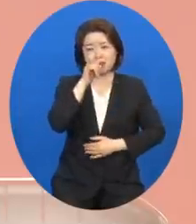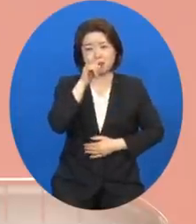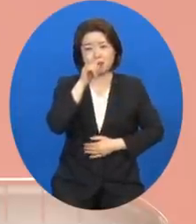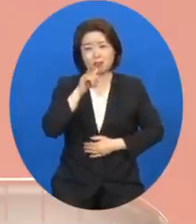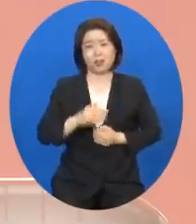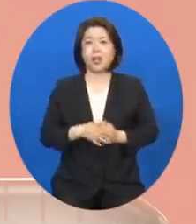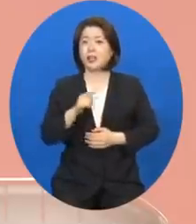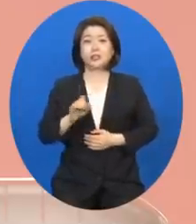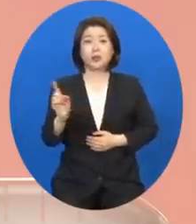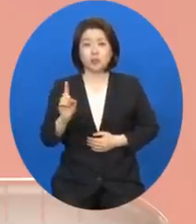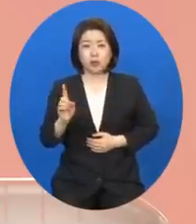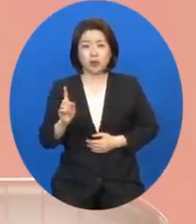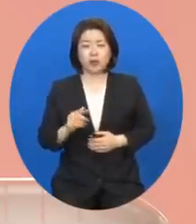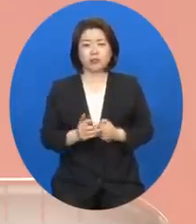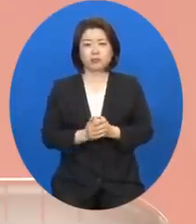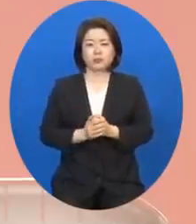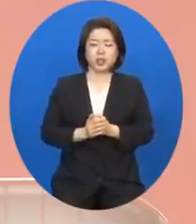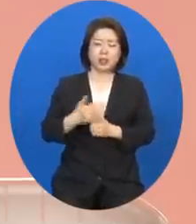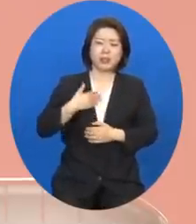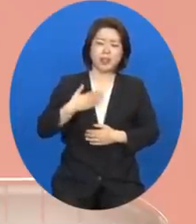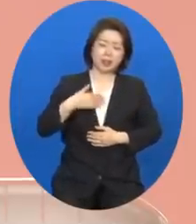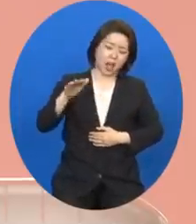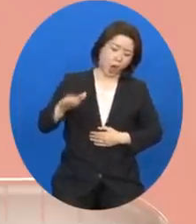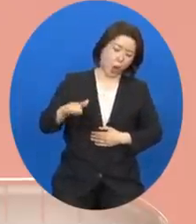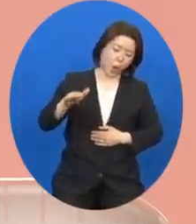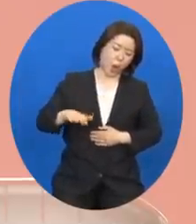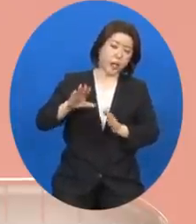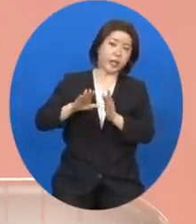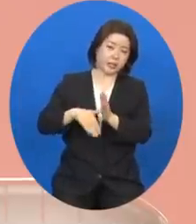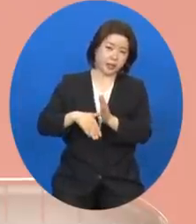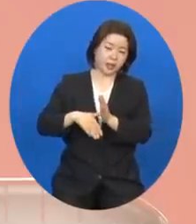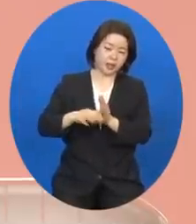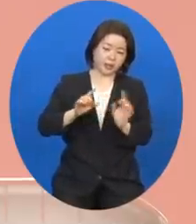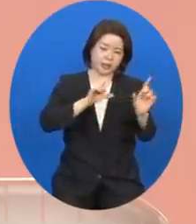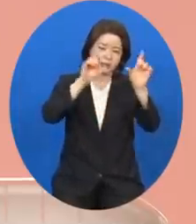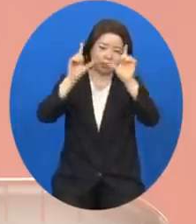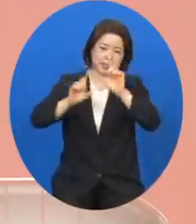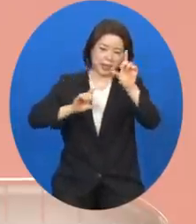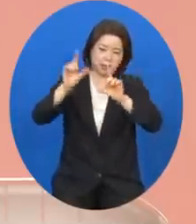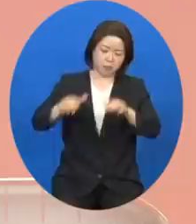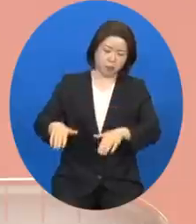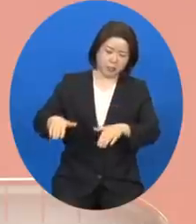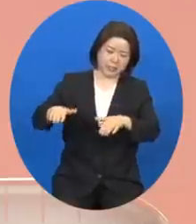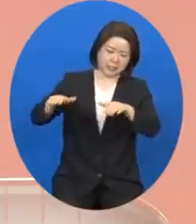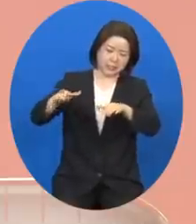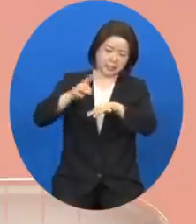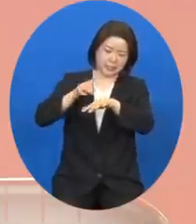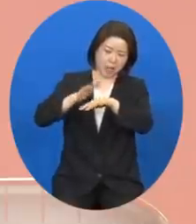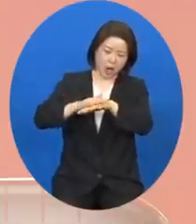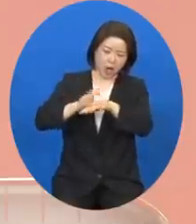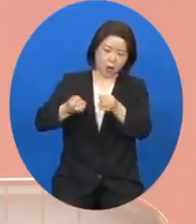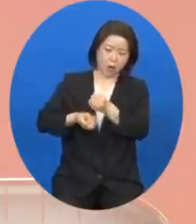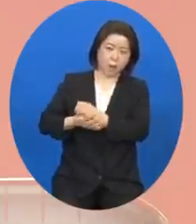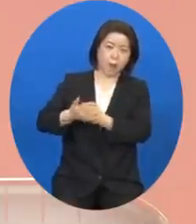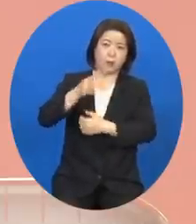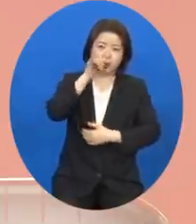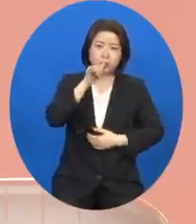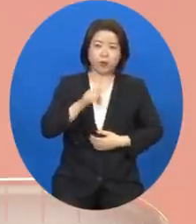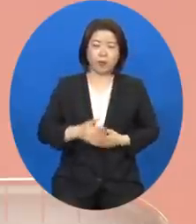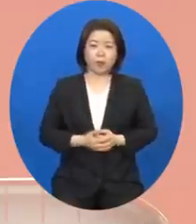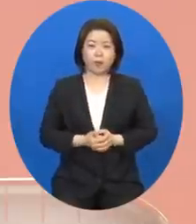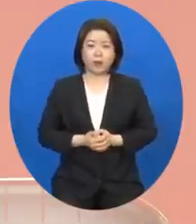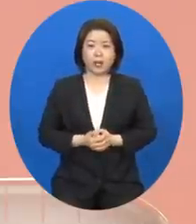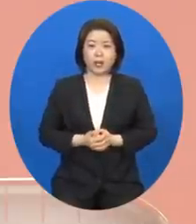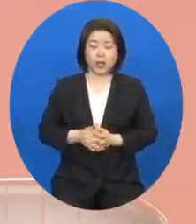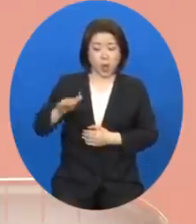거기에는 어릴 때 내 삶이 연결이 되어 있는 겁니다. 어릴 때 받은 영향 때문에, 어릴